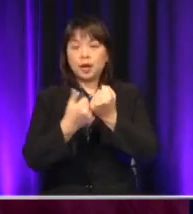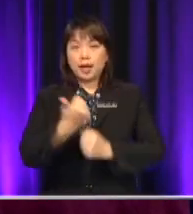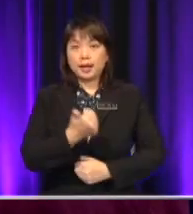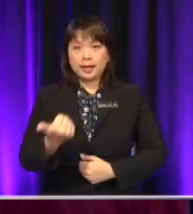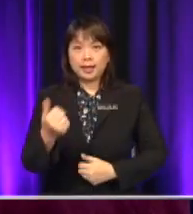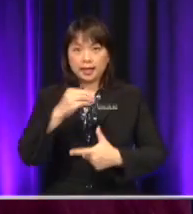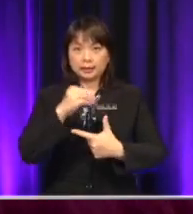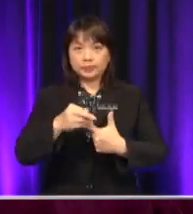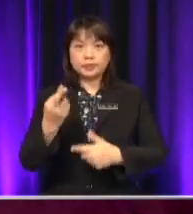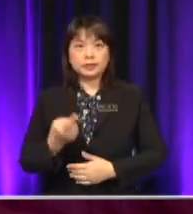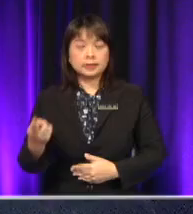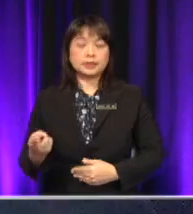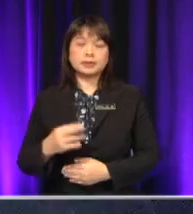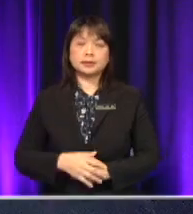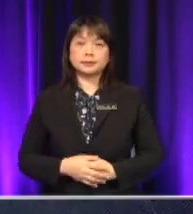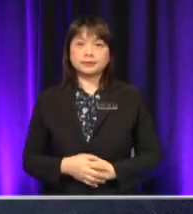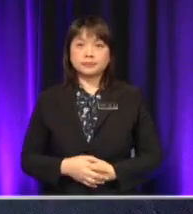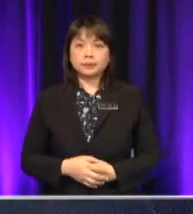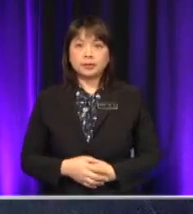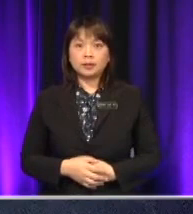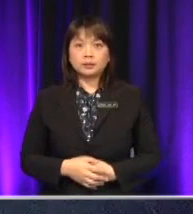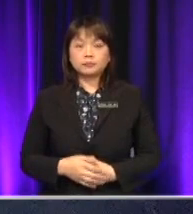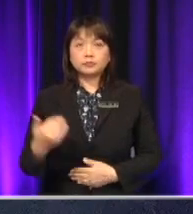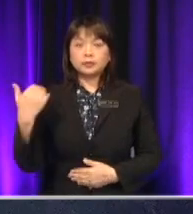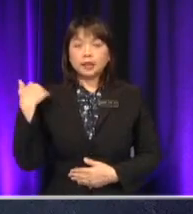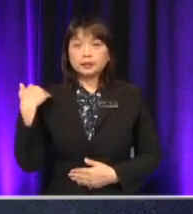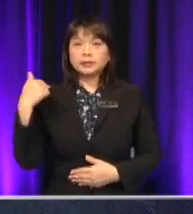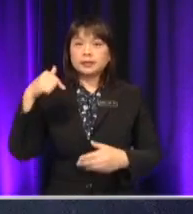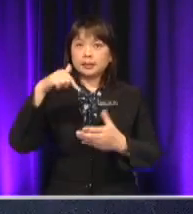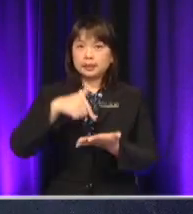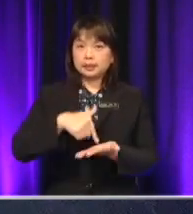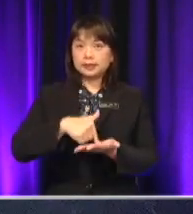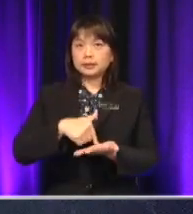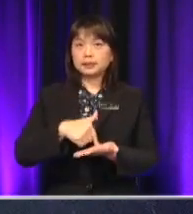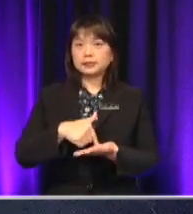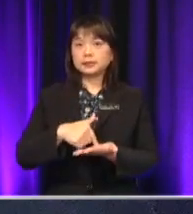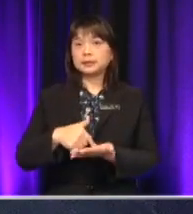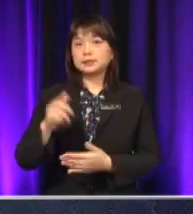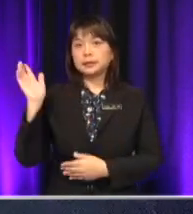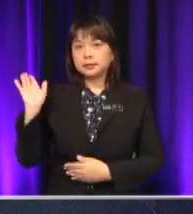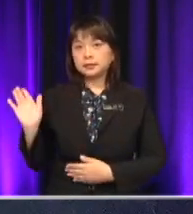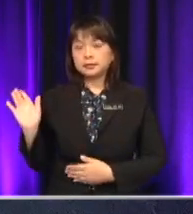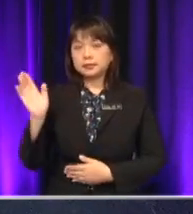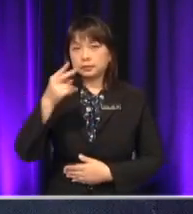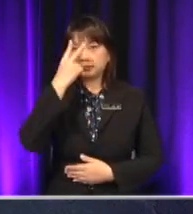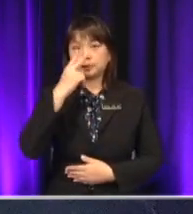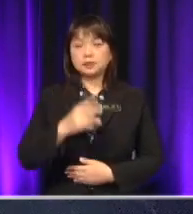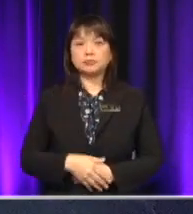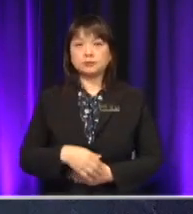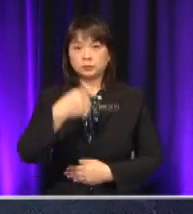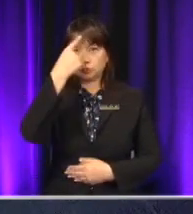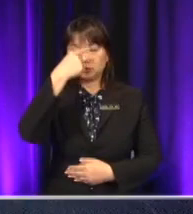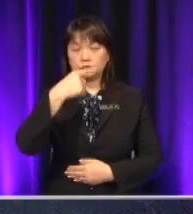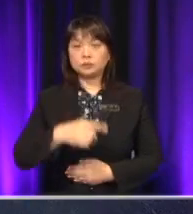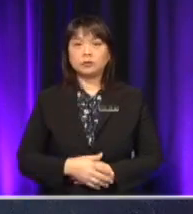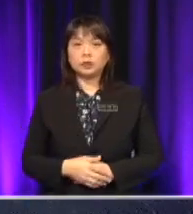nak panaskan bahan. Baik. Okey, kemudian ada corong turas, iaitu yang inilah cikgu tolong ya. Corong turas ni untuk menapis